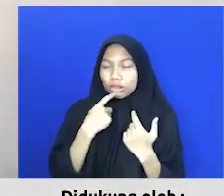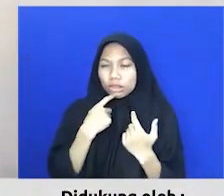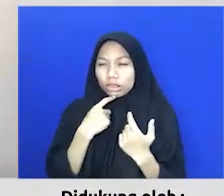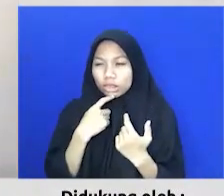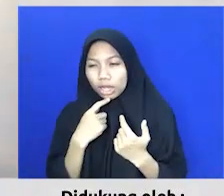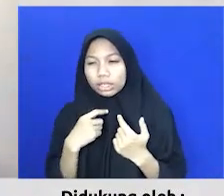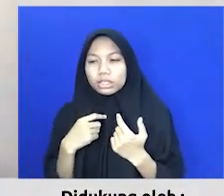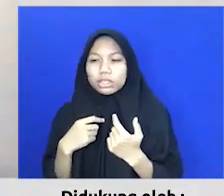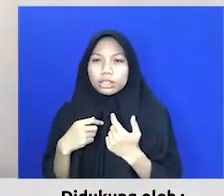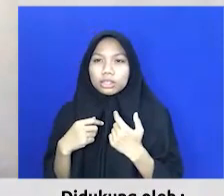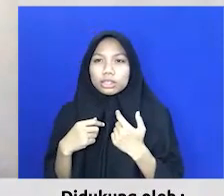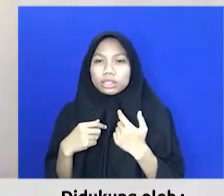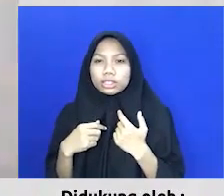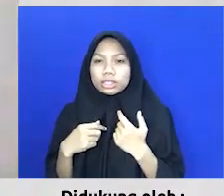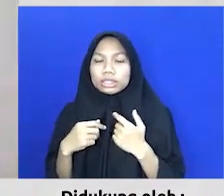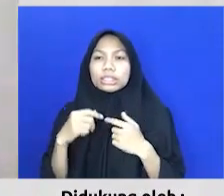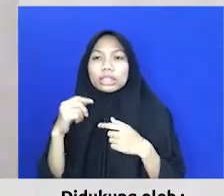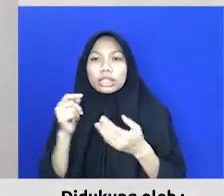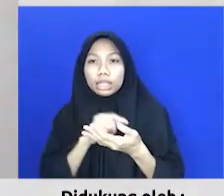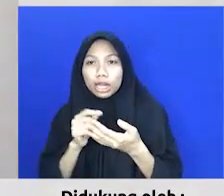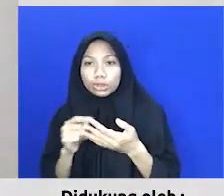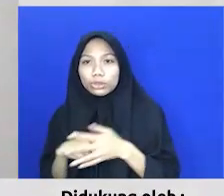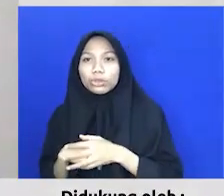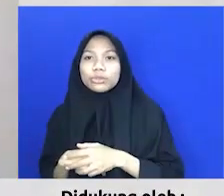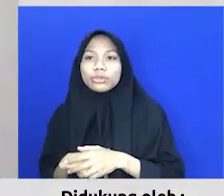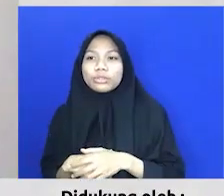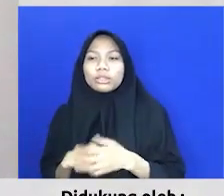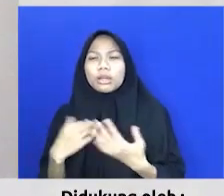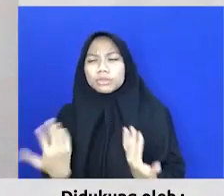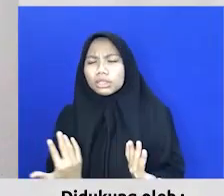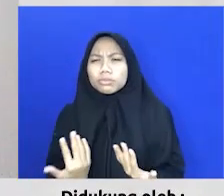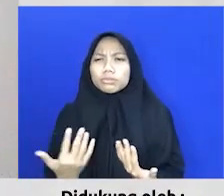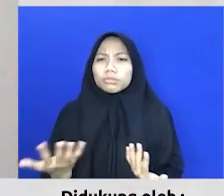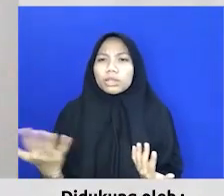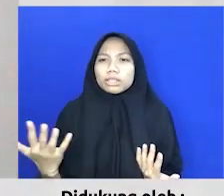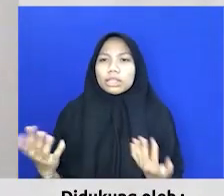ada di industri itu, yang paling penting adalah akhirnya